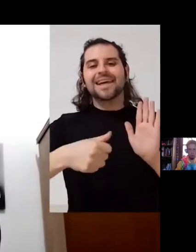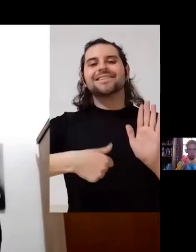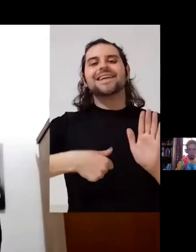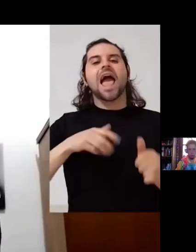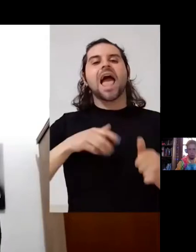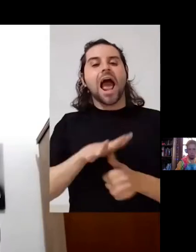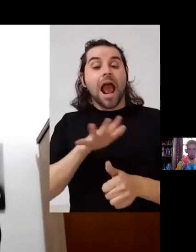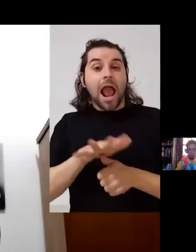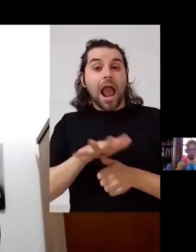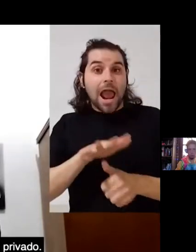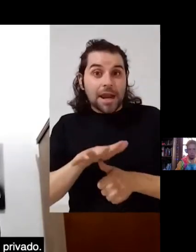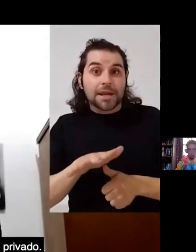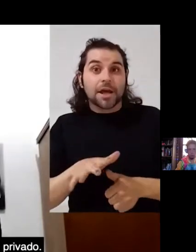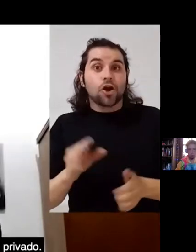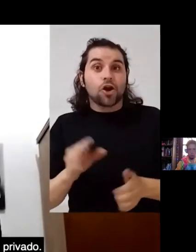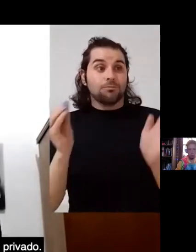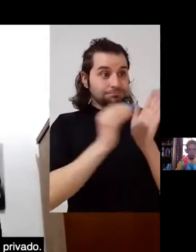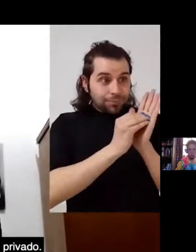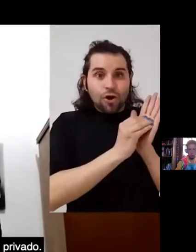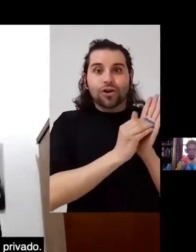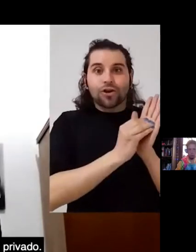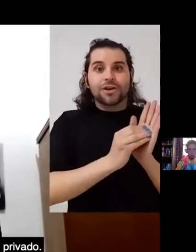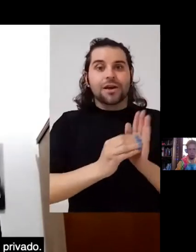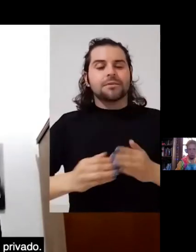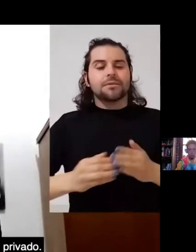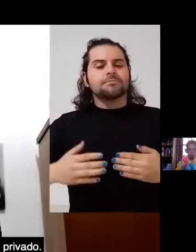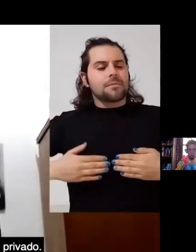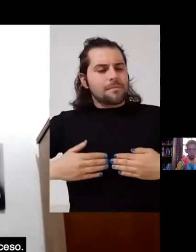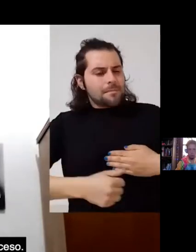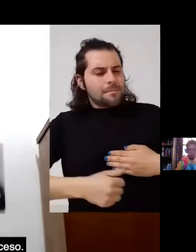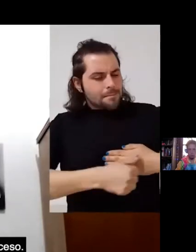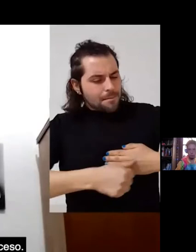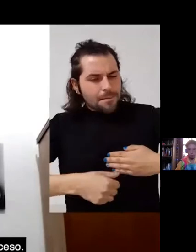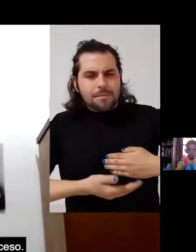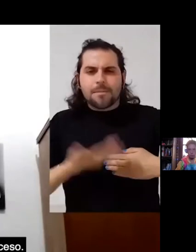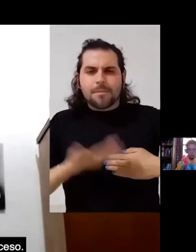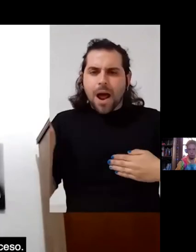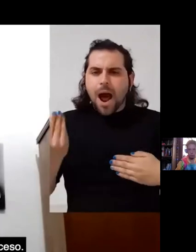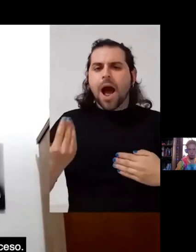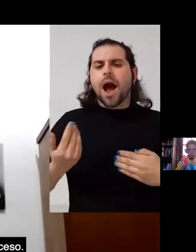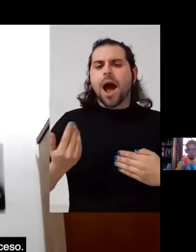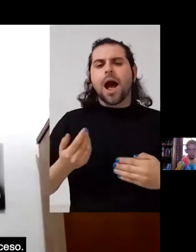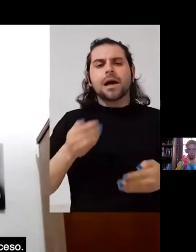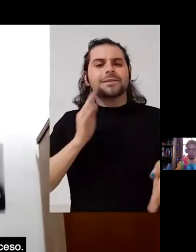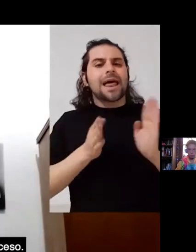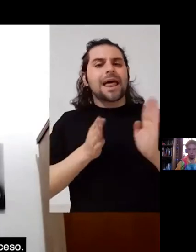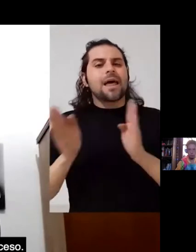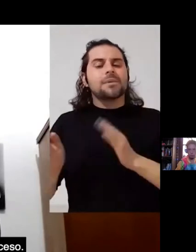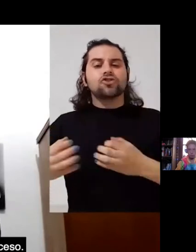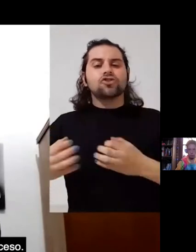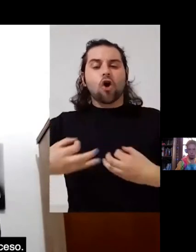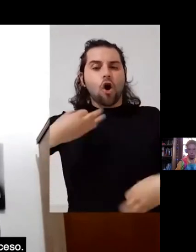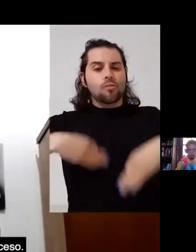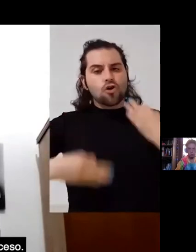genre et qui m'avalent pour avoir l'adéquation corporelle que je veux tant dans le système privé comme le public.